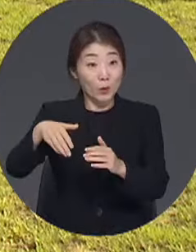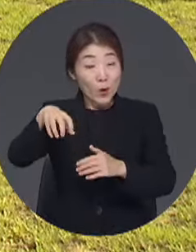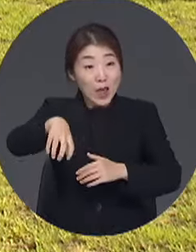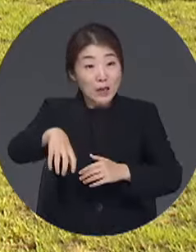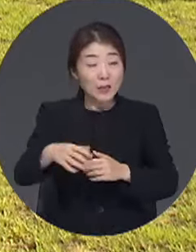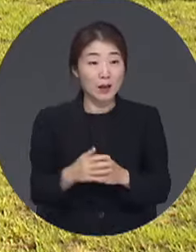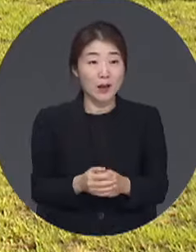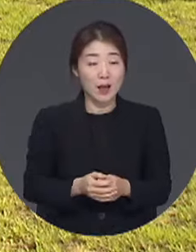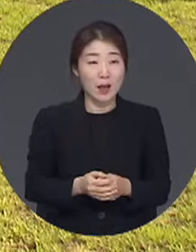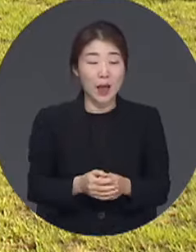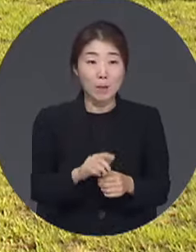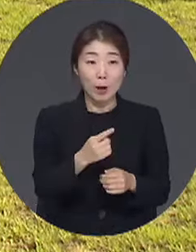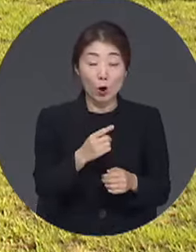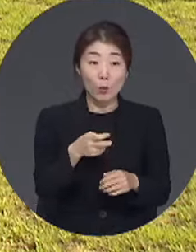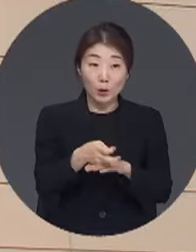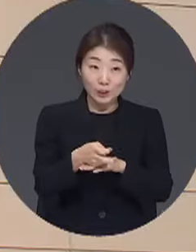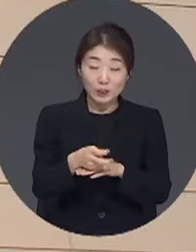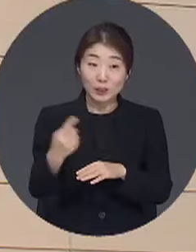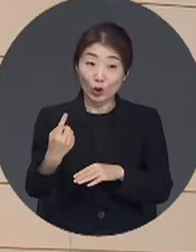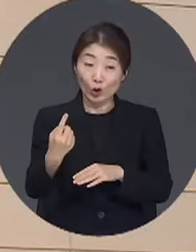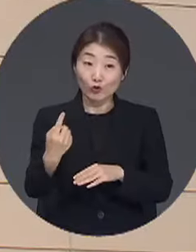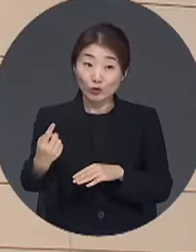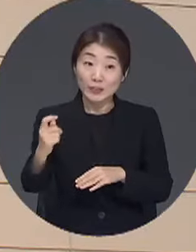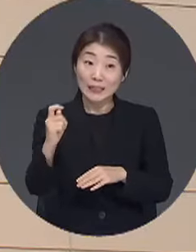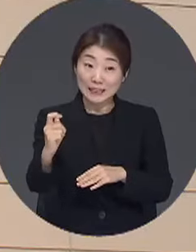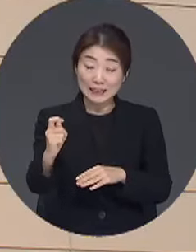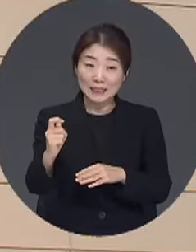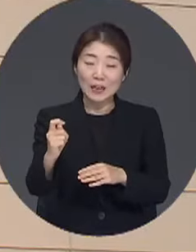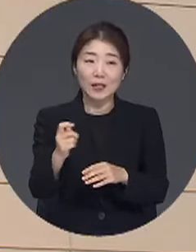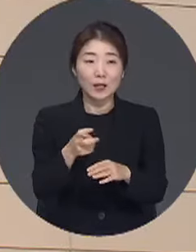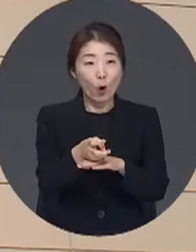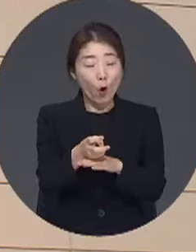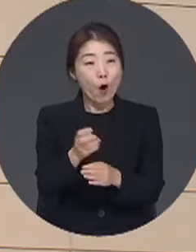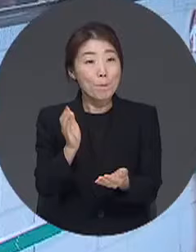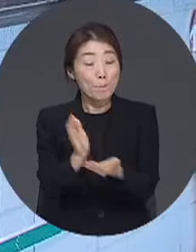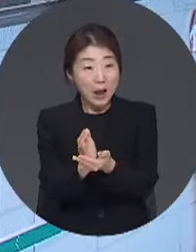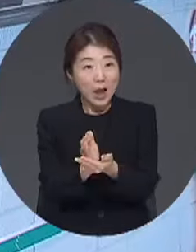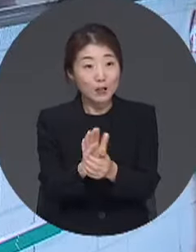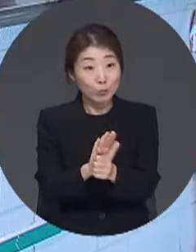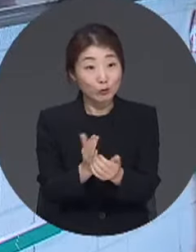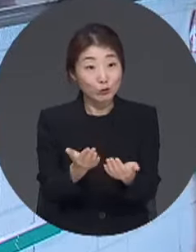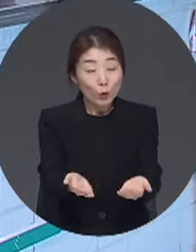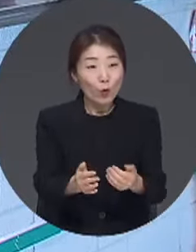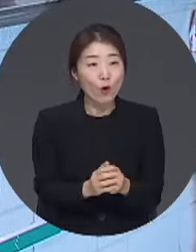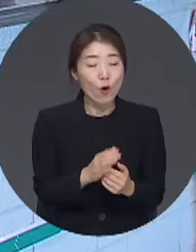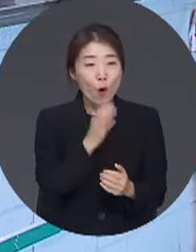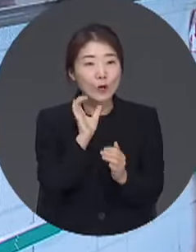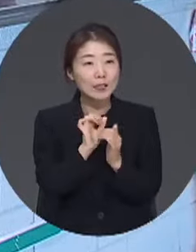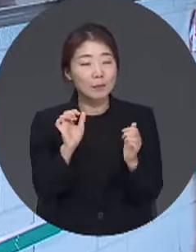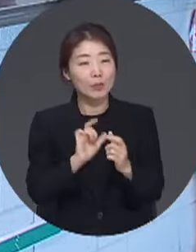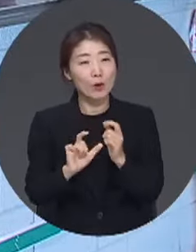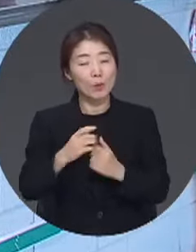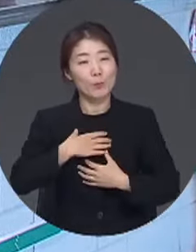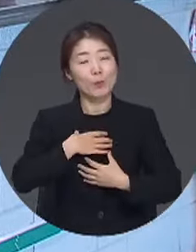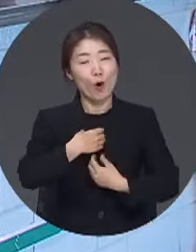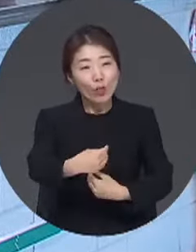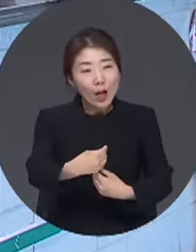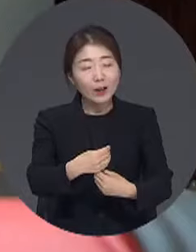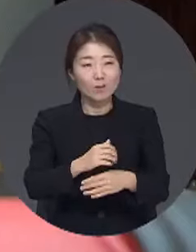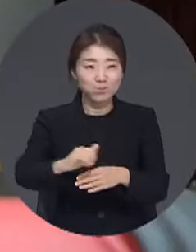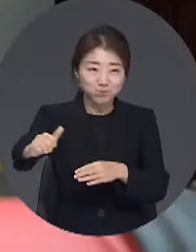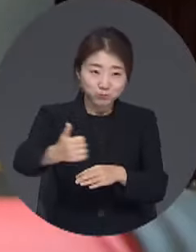는 100원 버스나 1천원 택시 등 맞춤형 대중교통 서비스를 연계해 어르신들이 더 편하게 영화관을